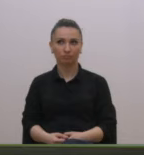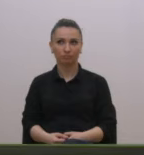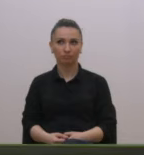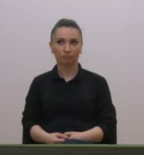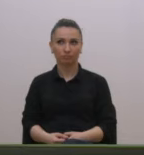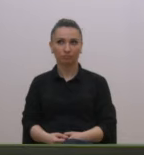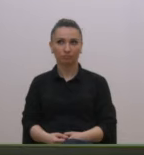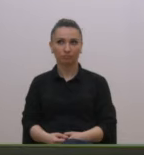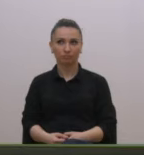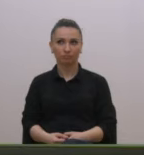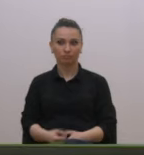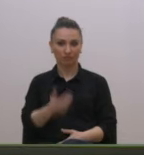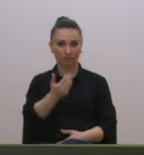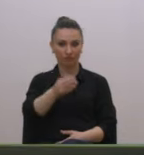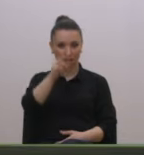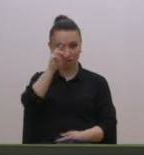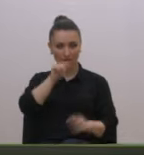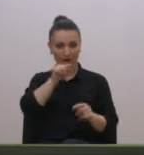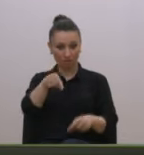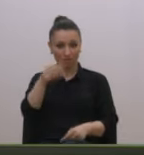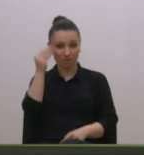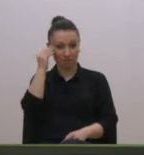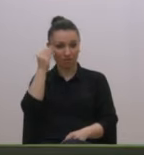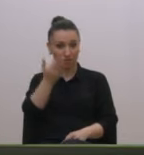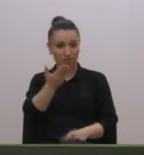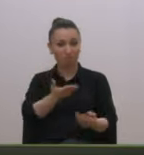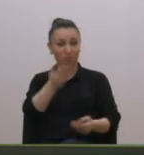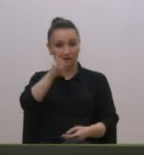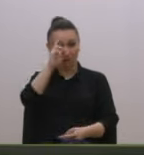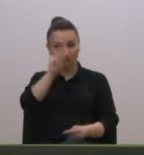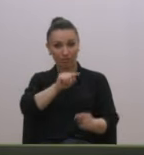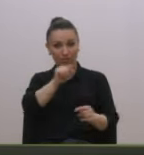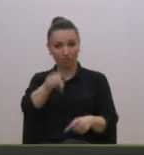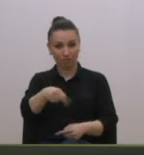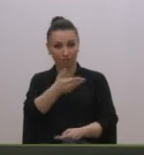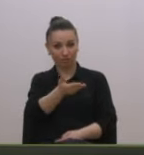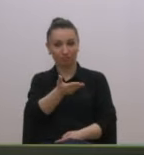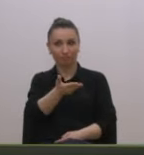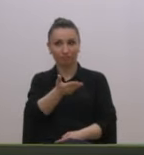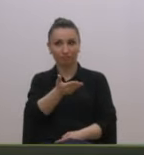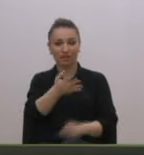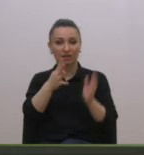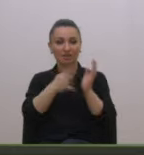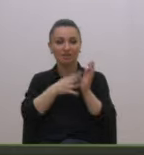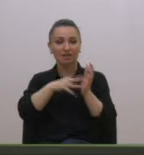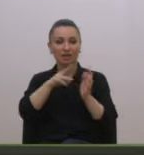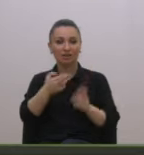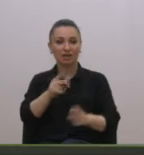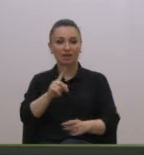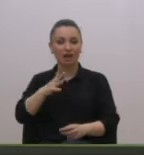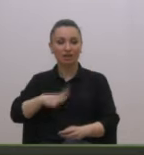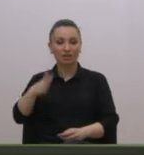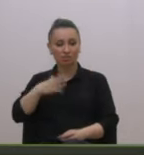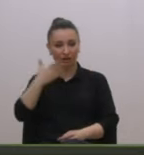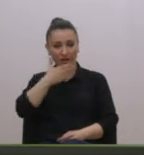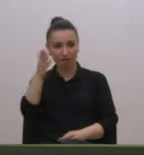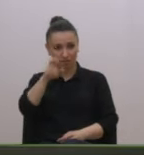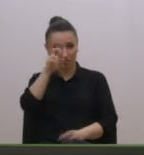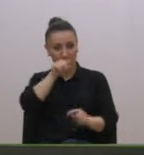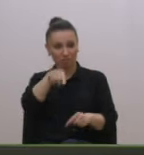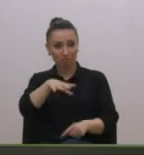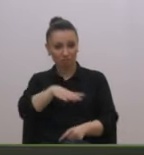ჩვენ თქვენ იყავით ხელისუფლებაში, წარმოგიდგენია, თქვენ იყავით ხელისუფლებაში 9 წელი რა ითვლინა ხალხო, თქვენ იყავით